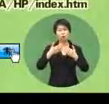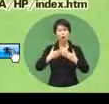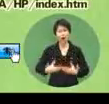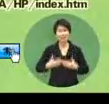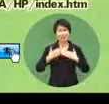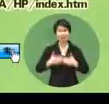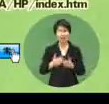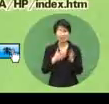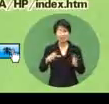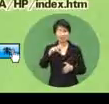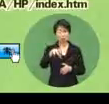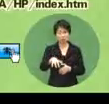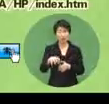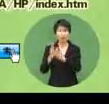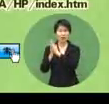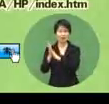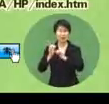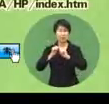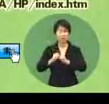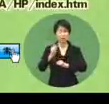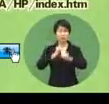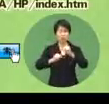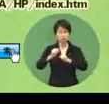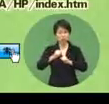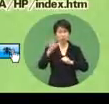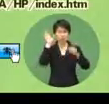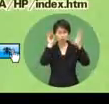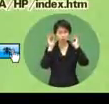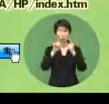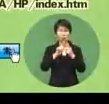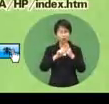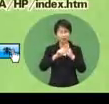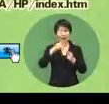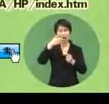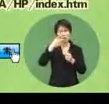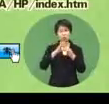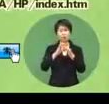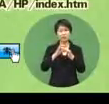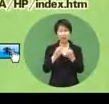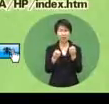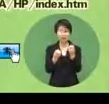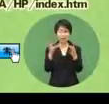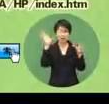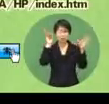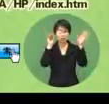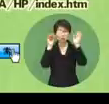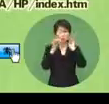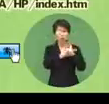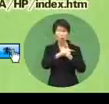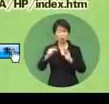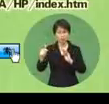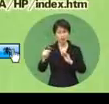、三重県の行っている取り組みの情報や食に関する新着情報など、